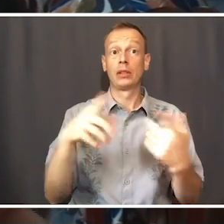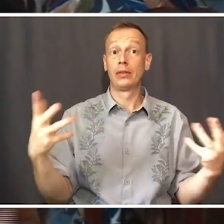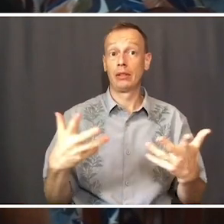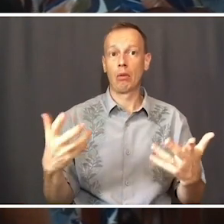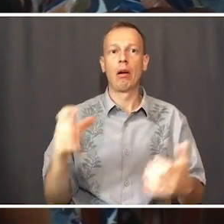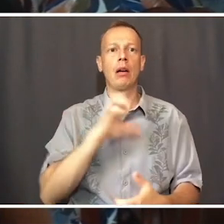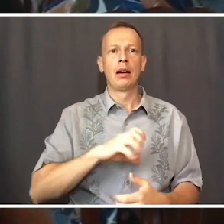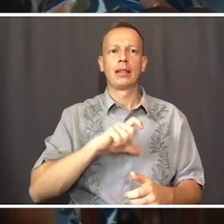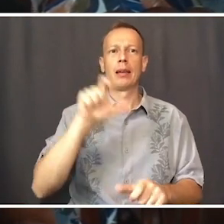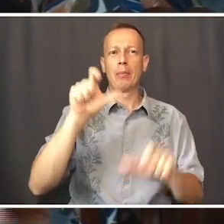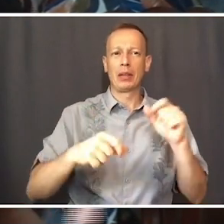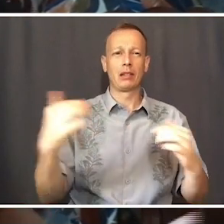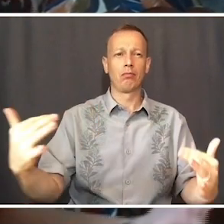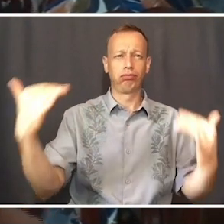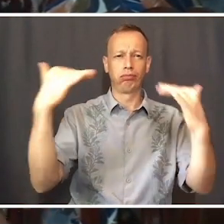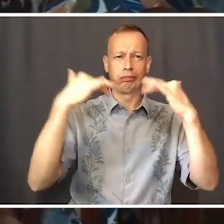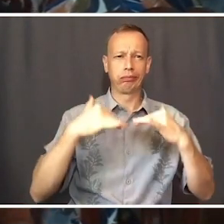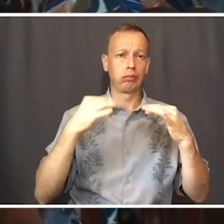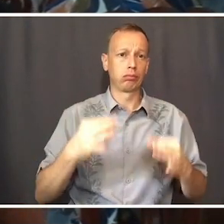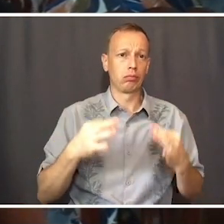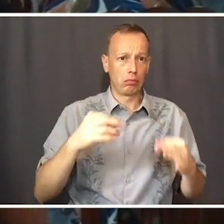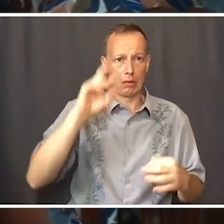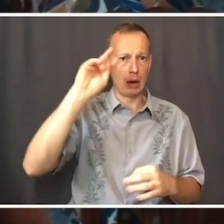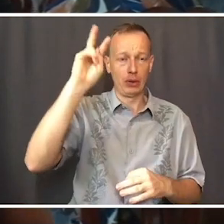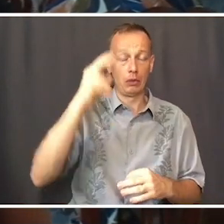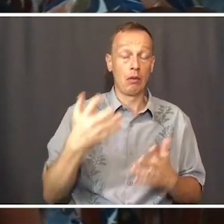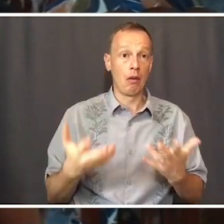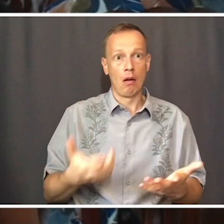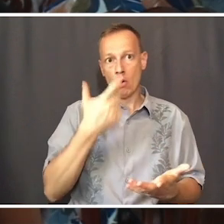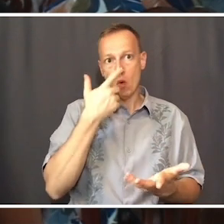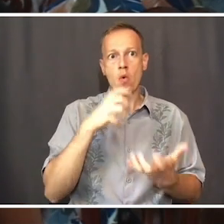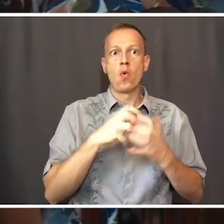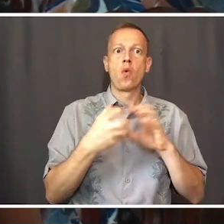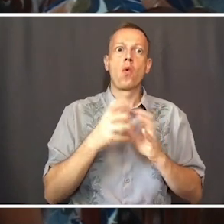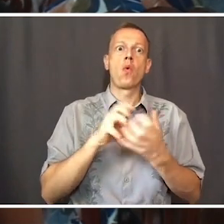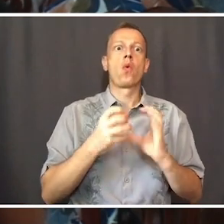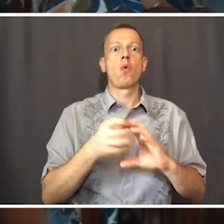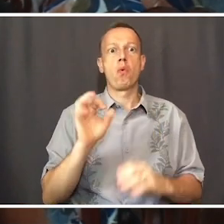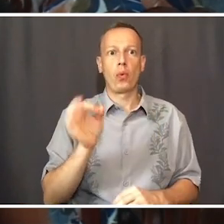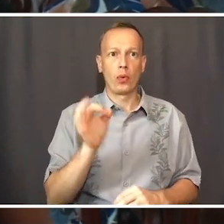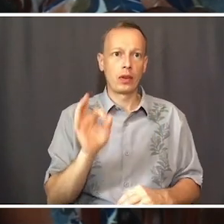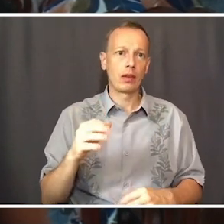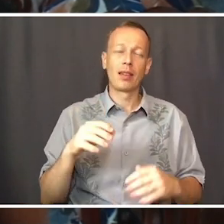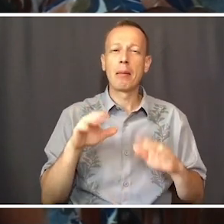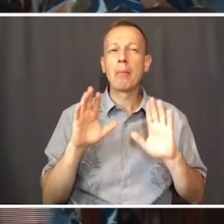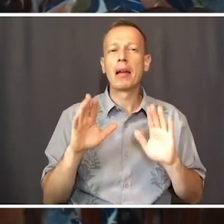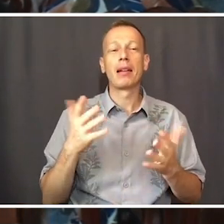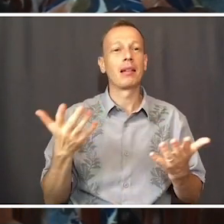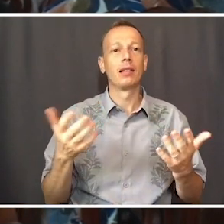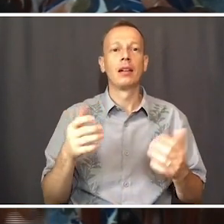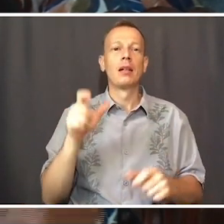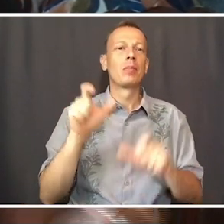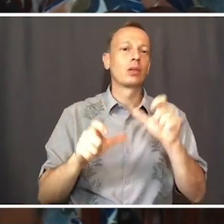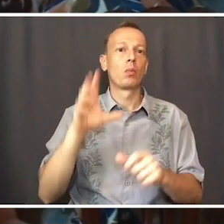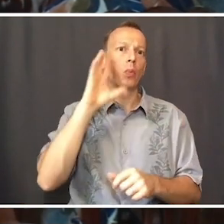de remplissage normaux. Pour l'instant c'est un petit peu compliqué. Mais le monde, les professionnels du